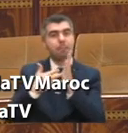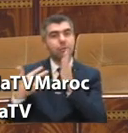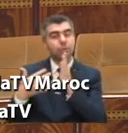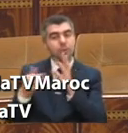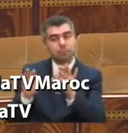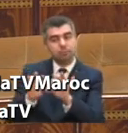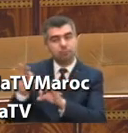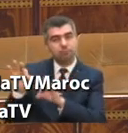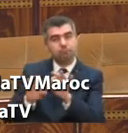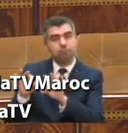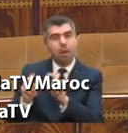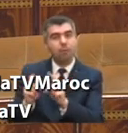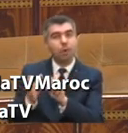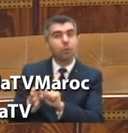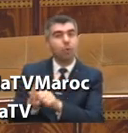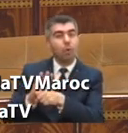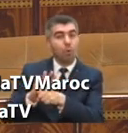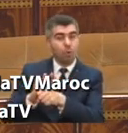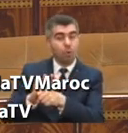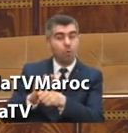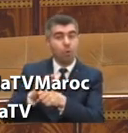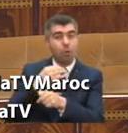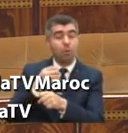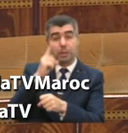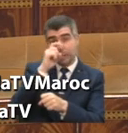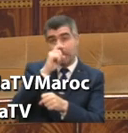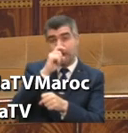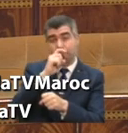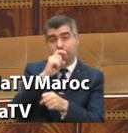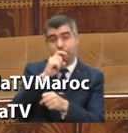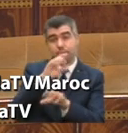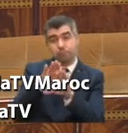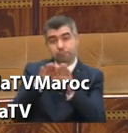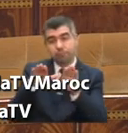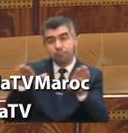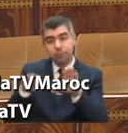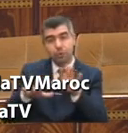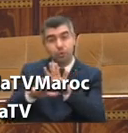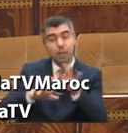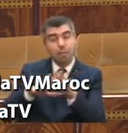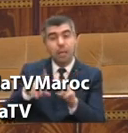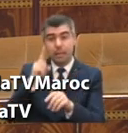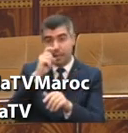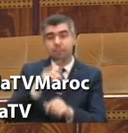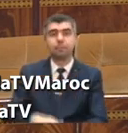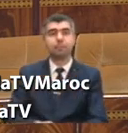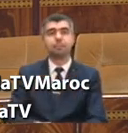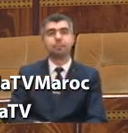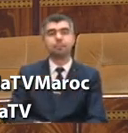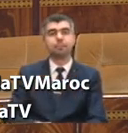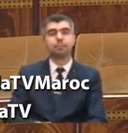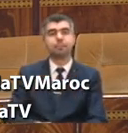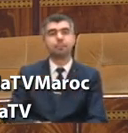الأزمة التي لا تخفى أثارها السلبية على السلم الاجتماعي. كذلك كيف تعاملت الحكومة